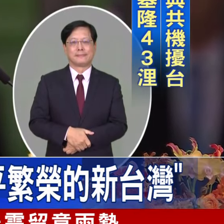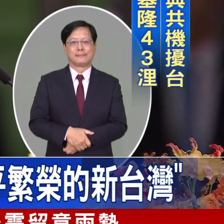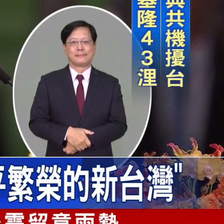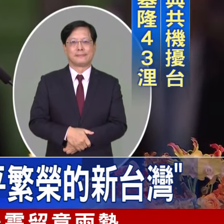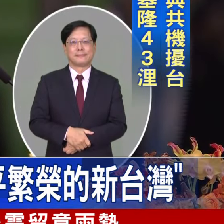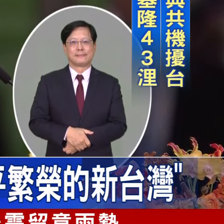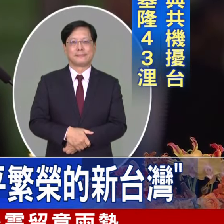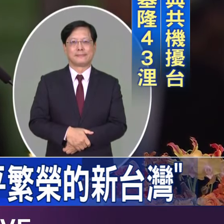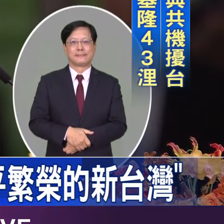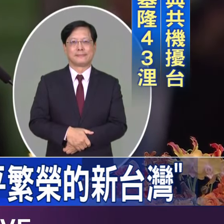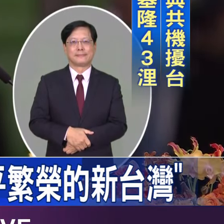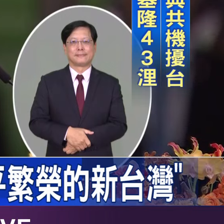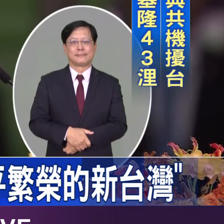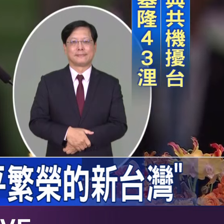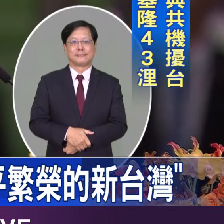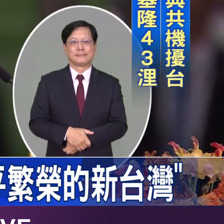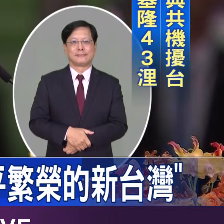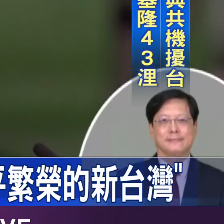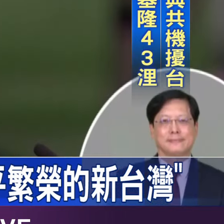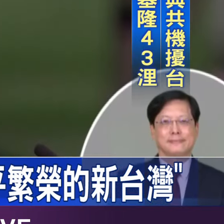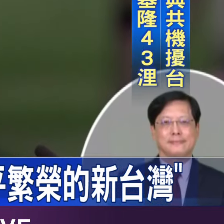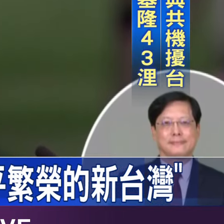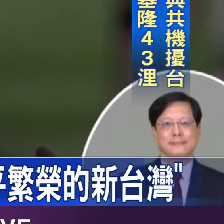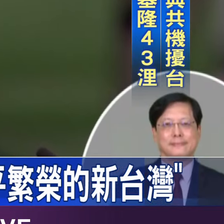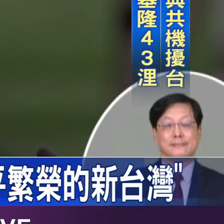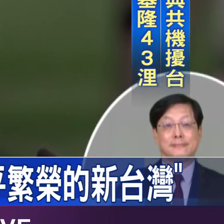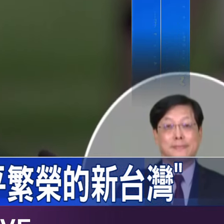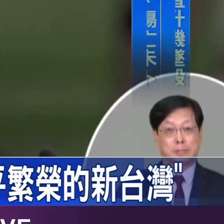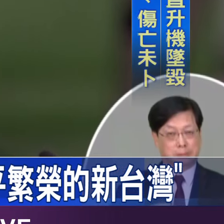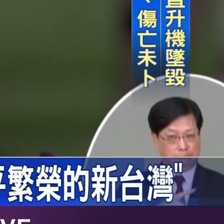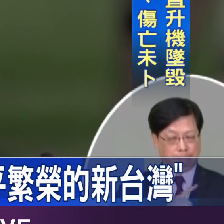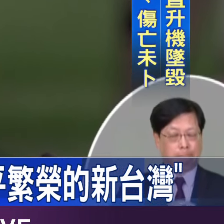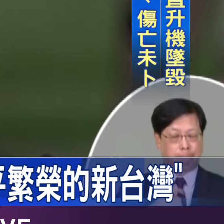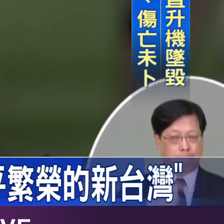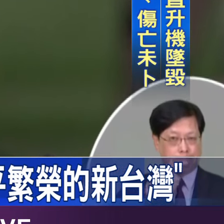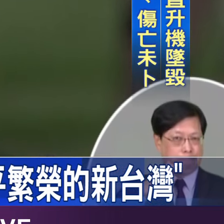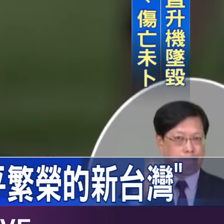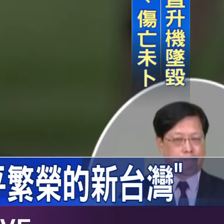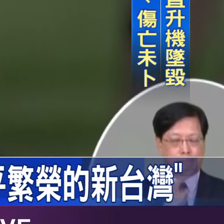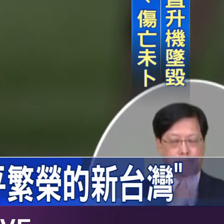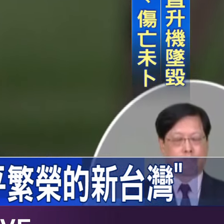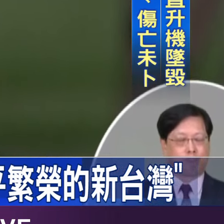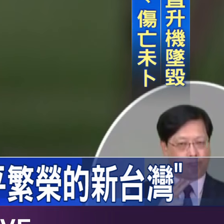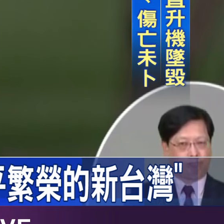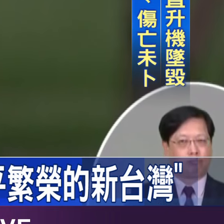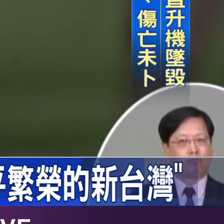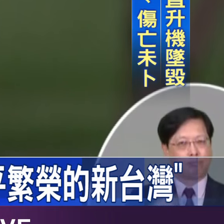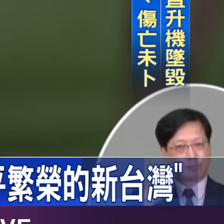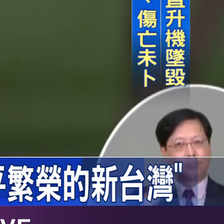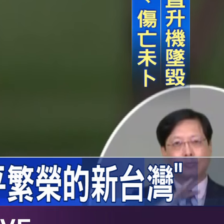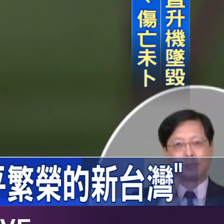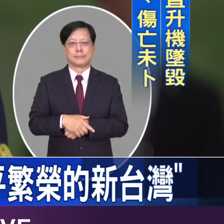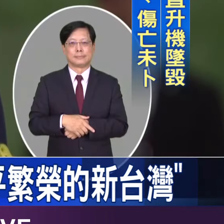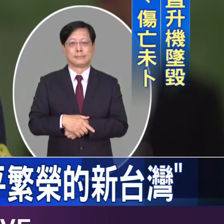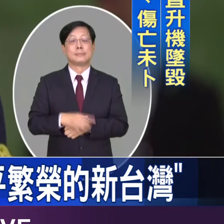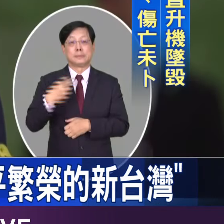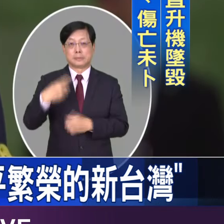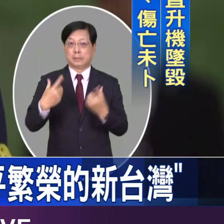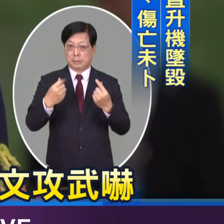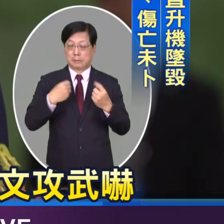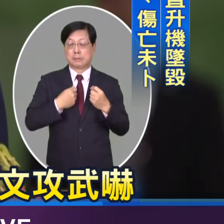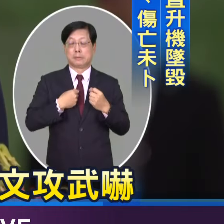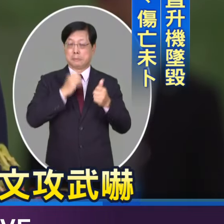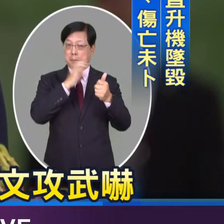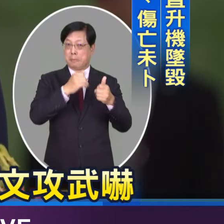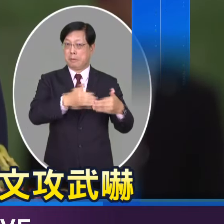主、和平、繁荣的新台湾为题，宣告未来四年国政治理蓝图以及面对的各种挑战。 呼吁中